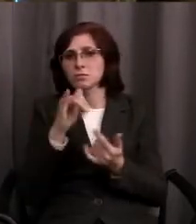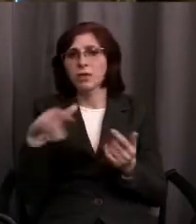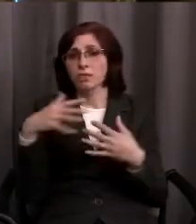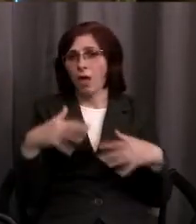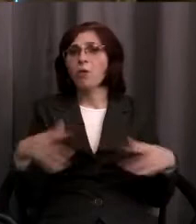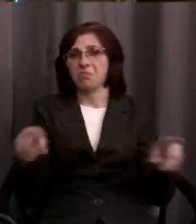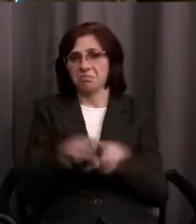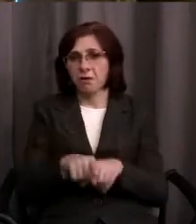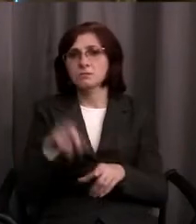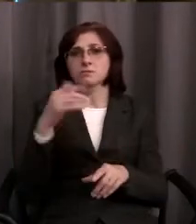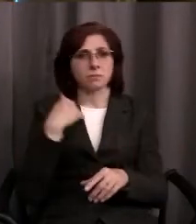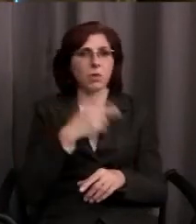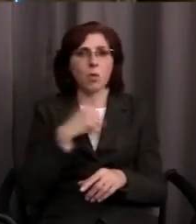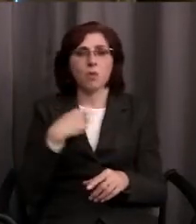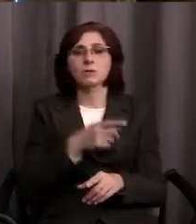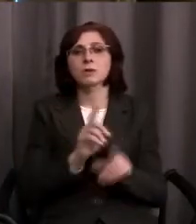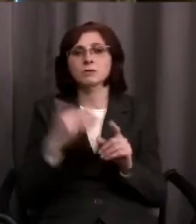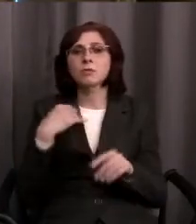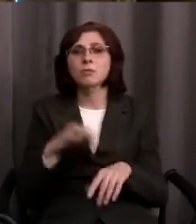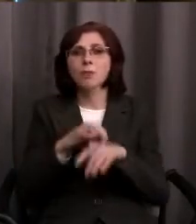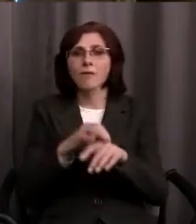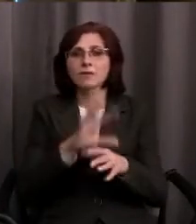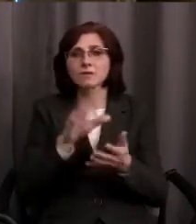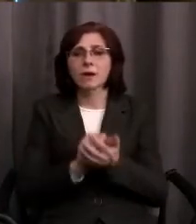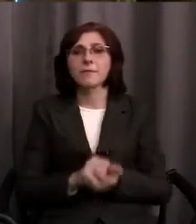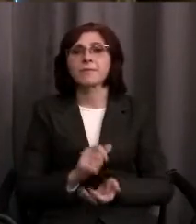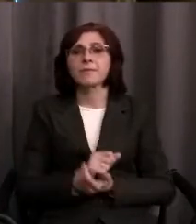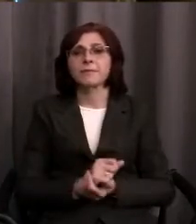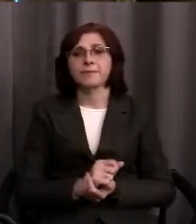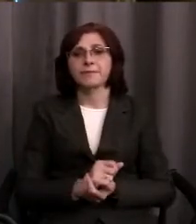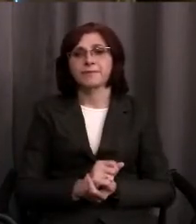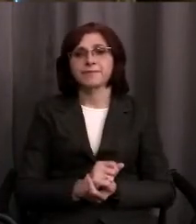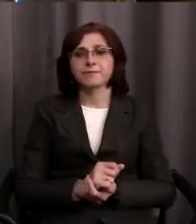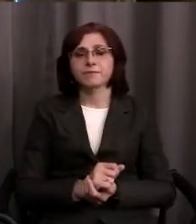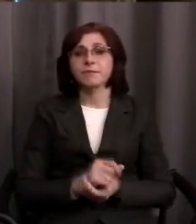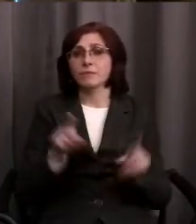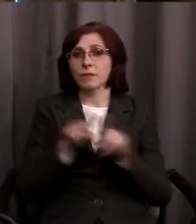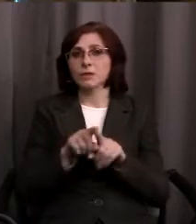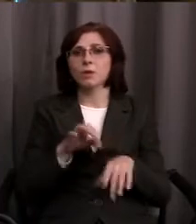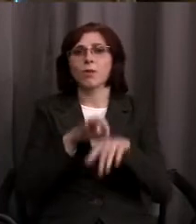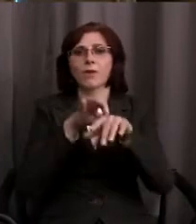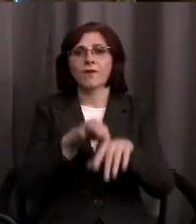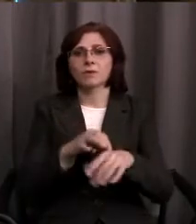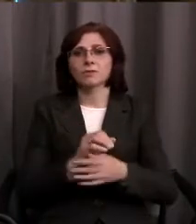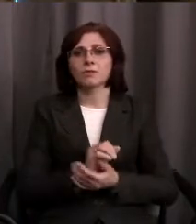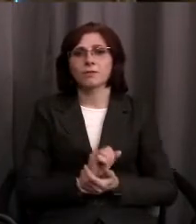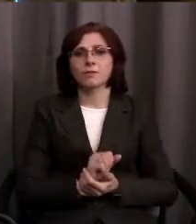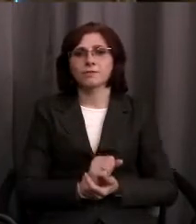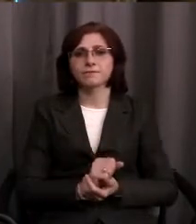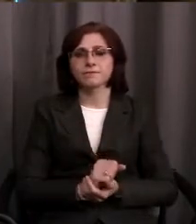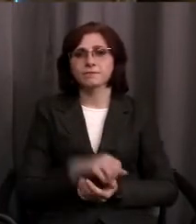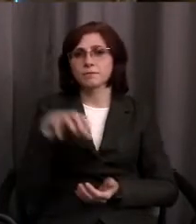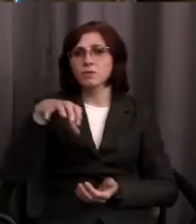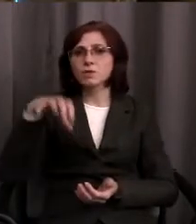również, sami mieliśmy takie. Poza tym prowadzą również